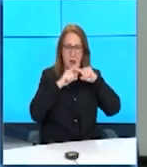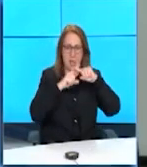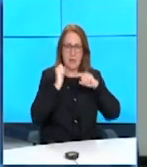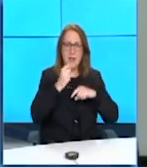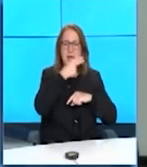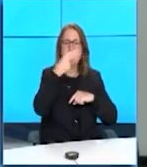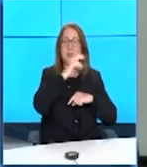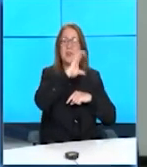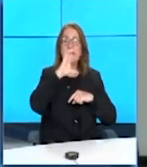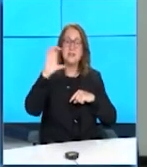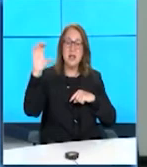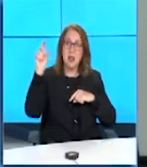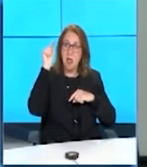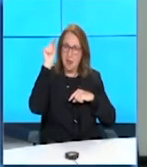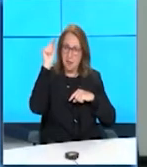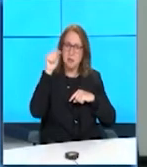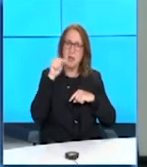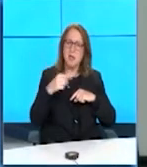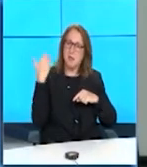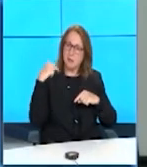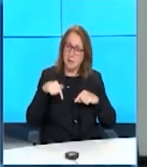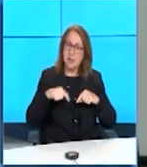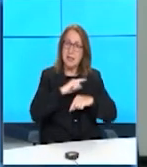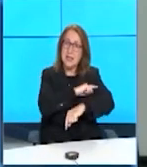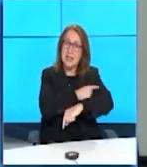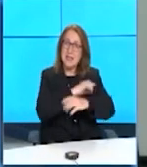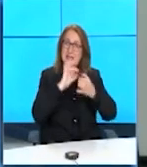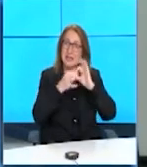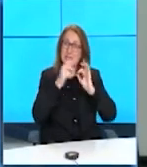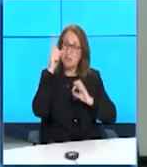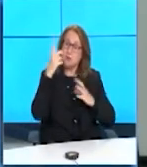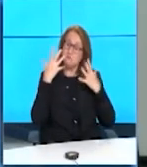συνεργασίας που υπήρξε με τους ιατρικούς συλλόγους, το τελευταίο διάστημα υπήρξε προσέλευση εθελοντών ιατρών.